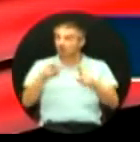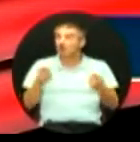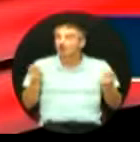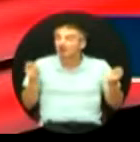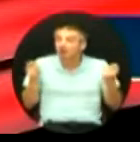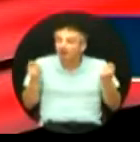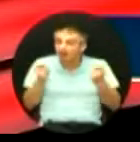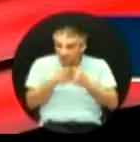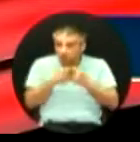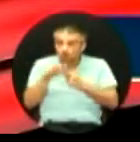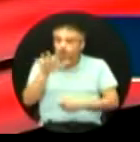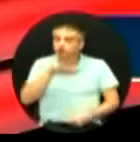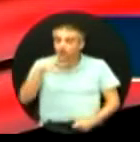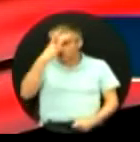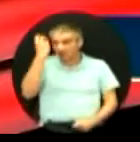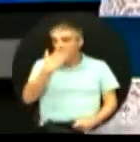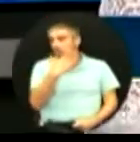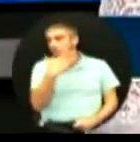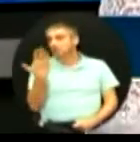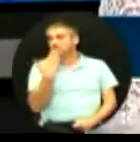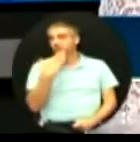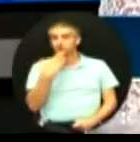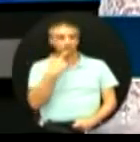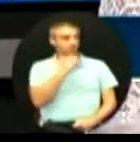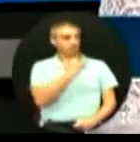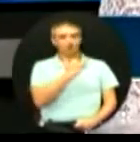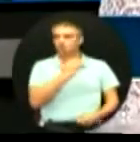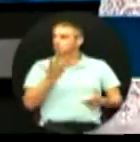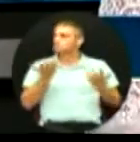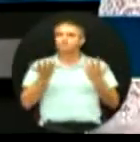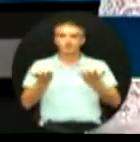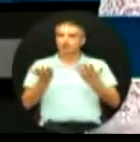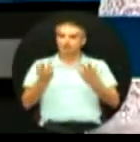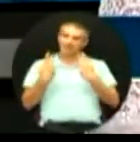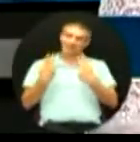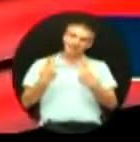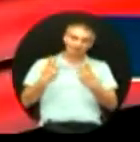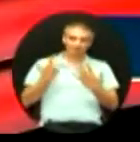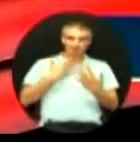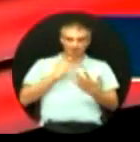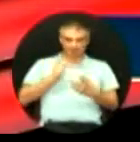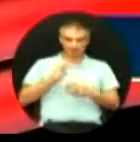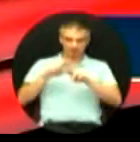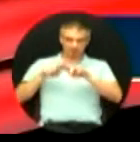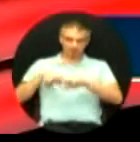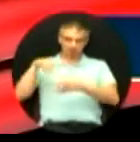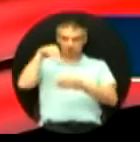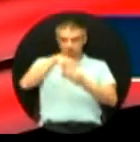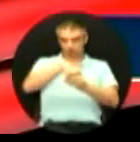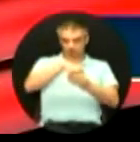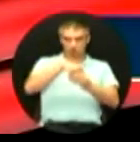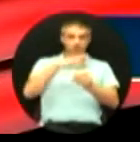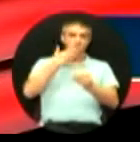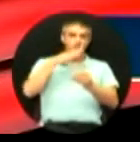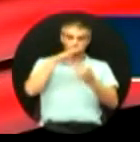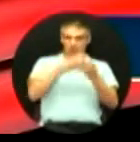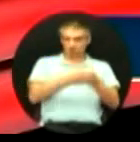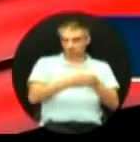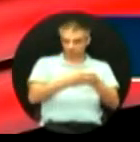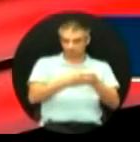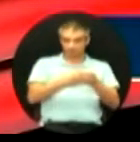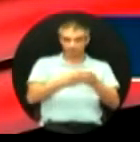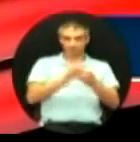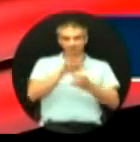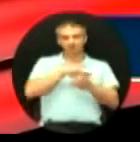נוגעת לשכונות הערביות במזרח ירושלים. נכון. מה כדאי ורצוי שישאר בתוך התחום המוניציפלי